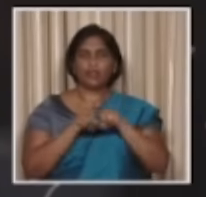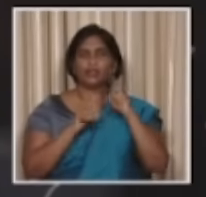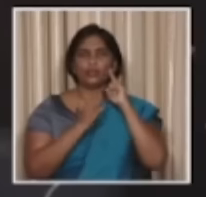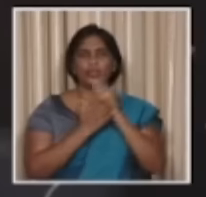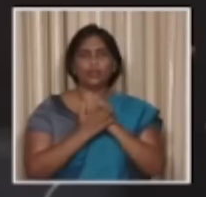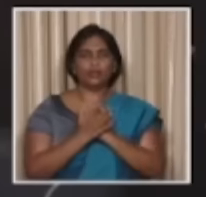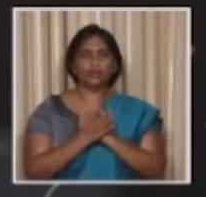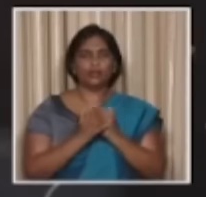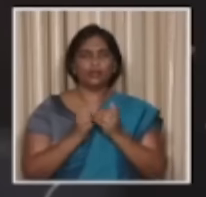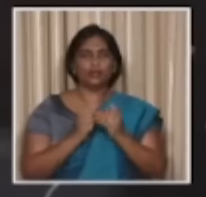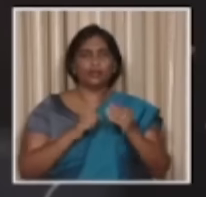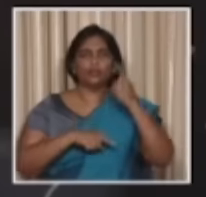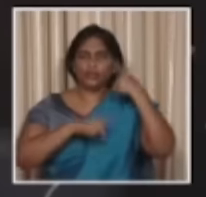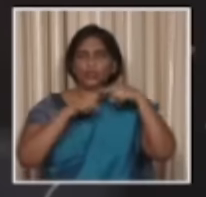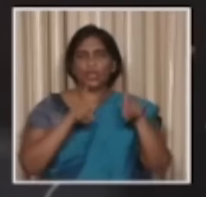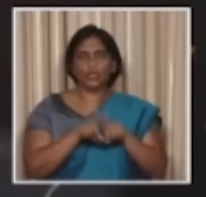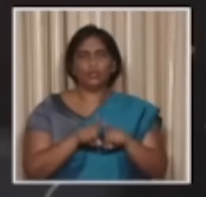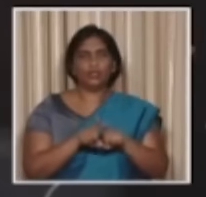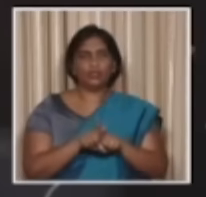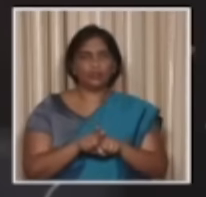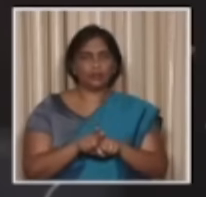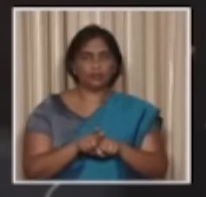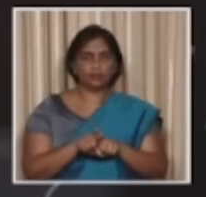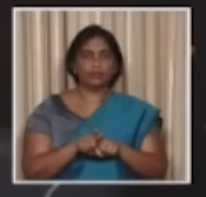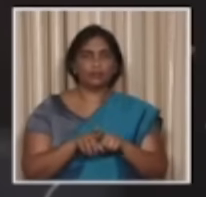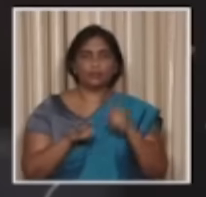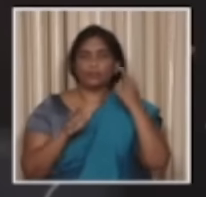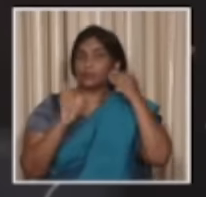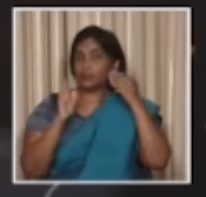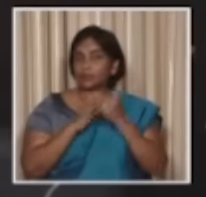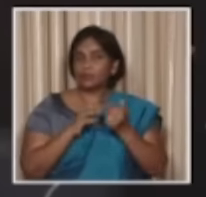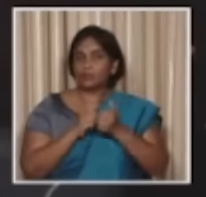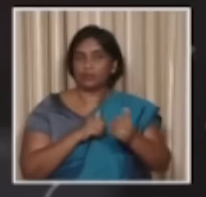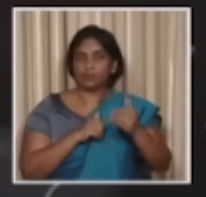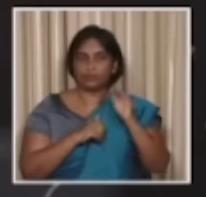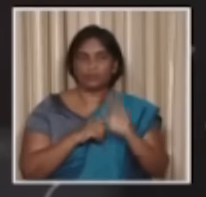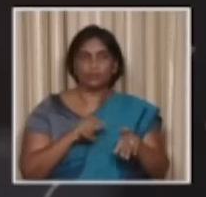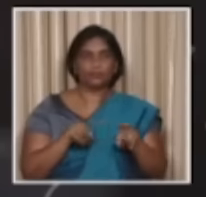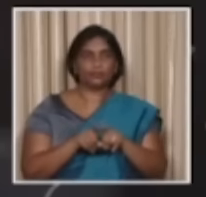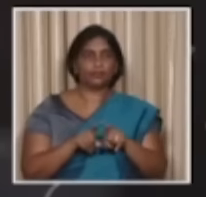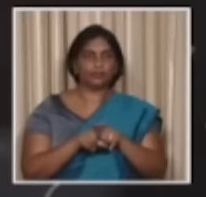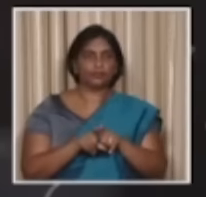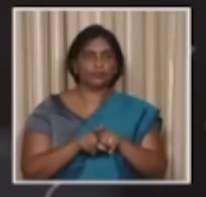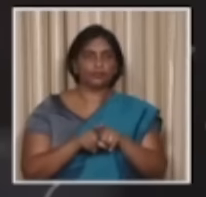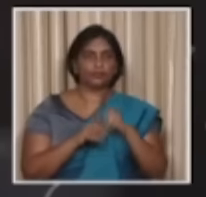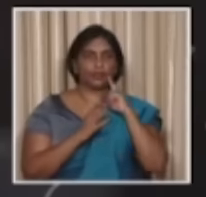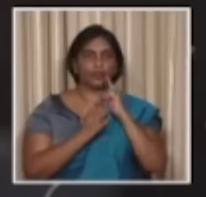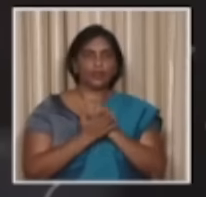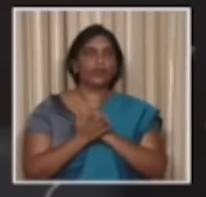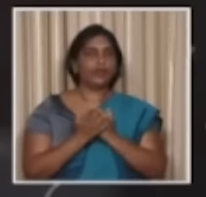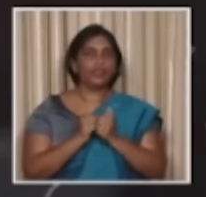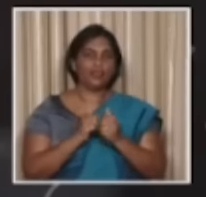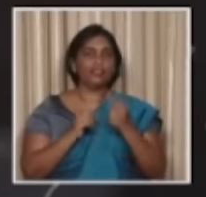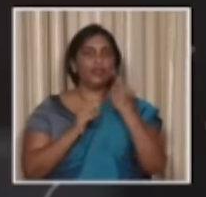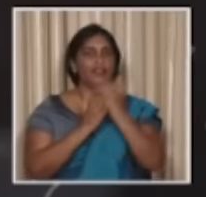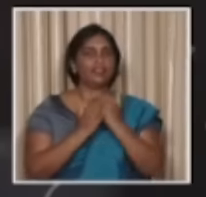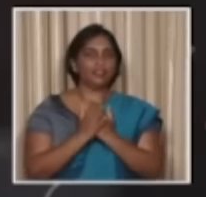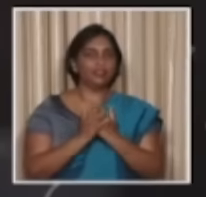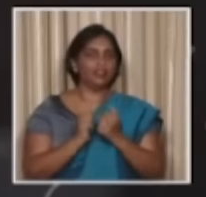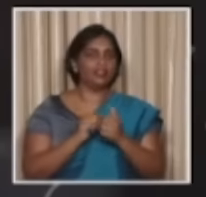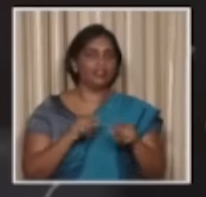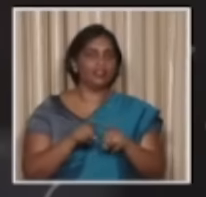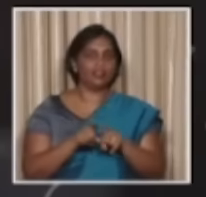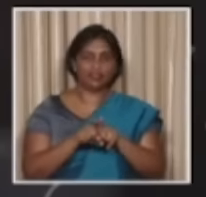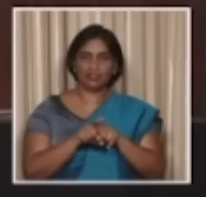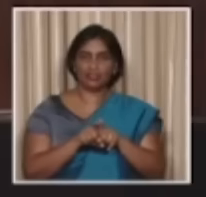මේ මාෆියාව හුරුල් අරගෙන ඒවා ඒගොල්ලොන්ගේ යටතට අත්කර ගන්නවා ජනතාවටවත් තමුන්නාසලාටවත් රජයකටවත් ඒකින් යහපතක් වෙන්නේ නැහැ